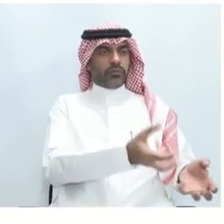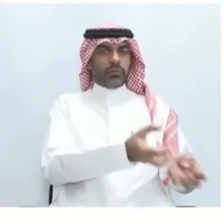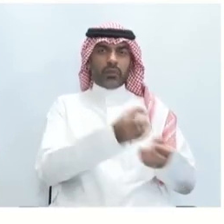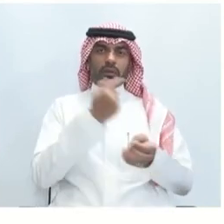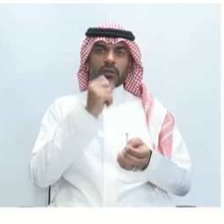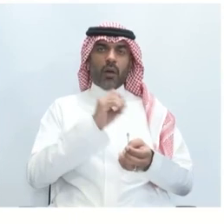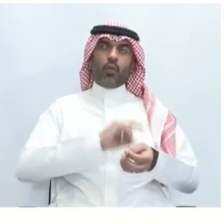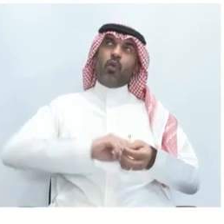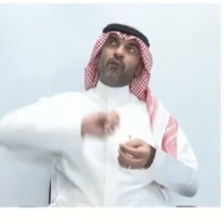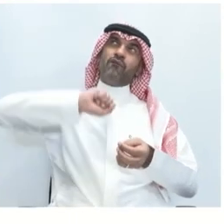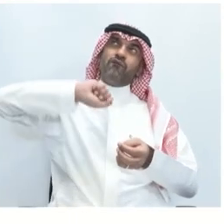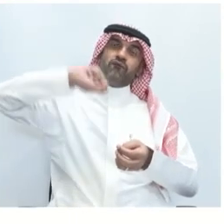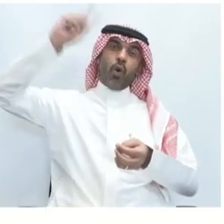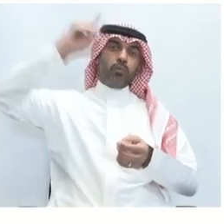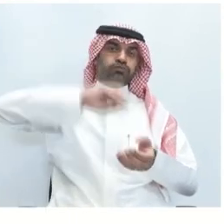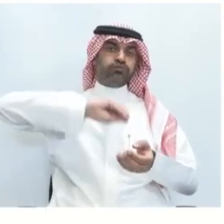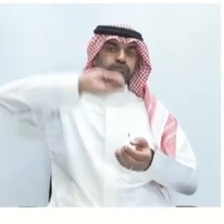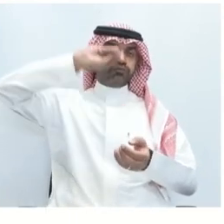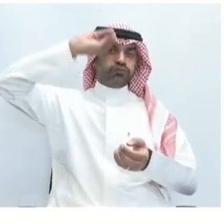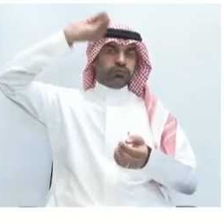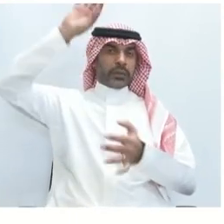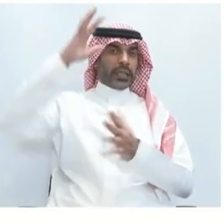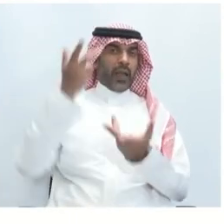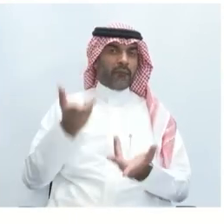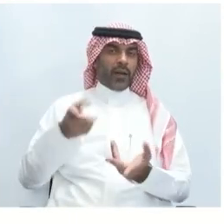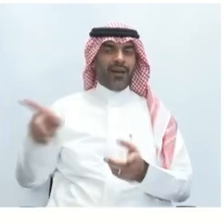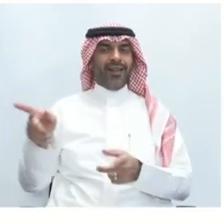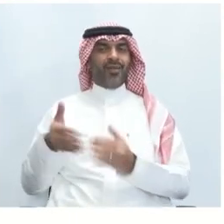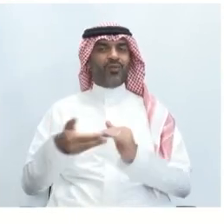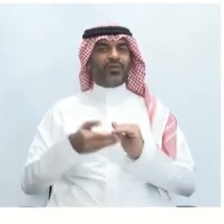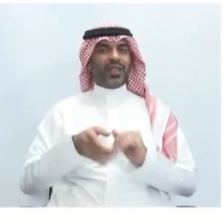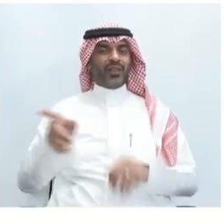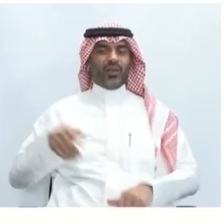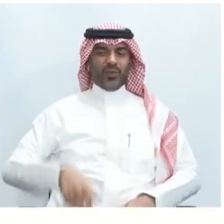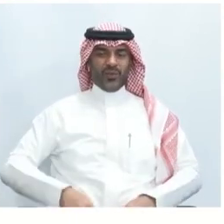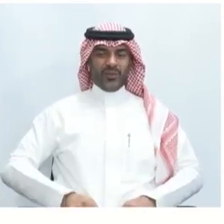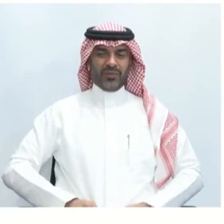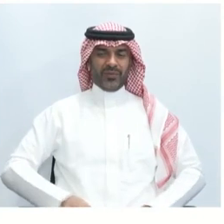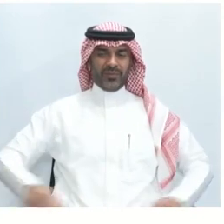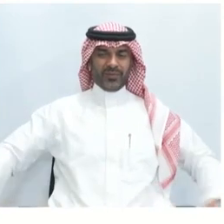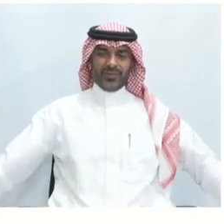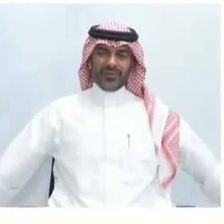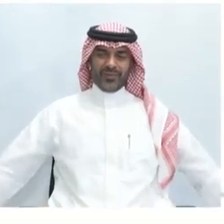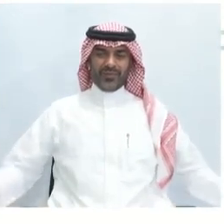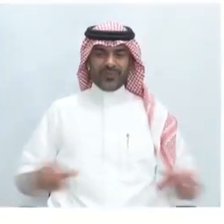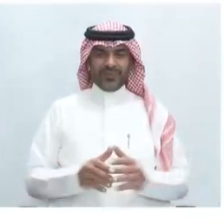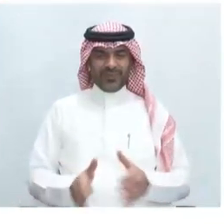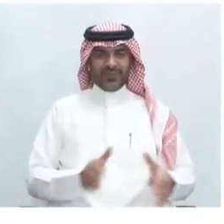فنجد الريبوتات تستخدم في البناء بشكل واسع من خلال هذه الغرض او هذا الهدف